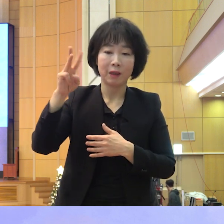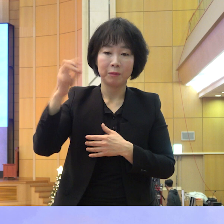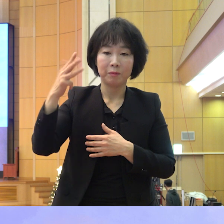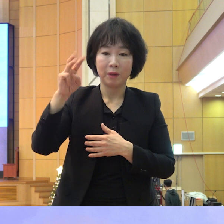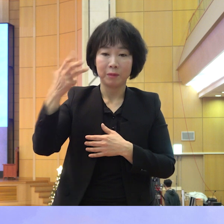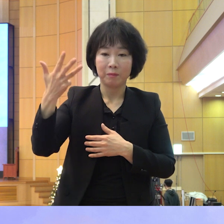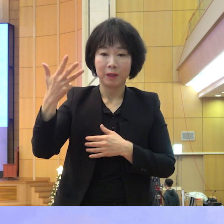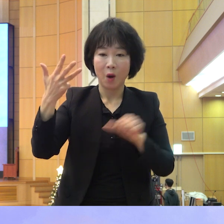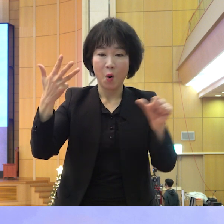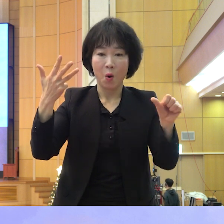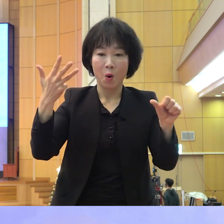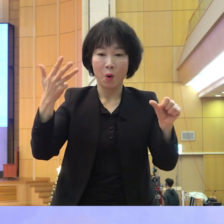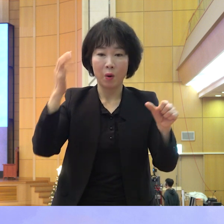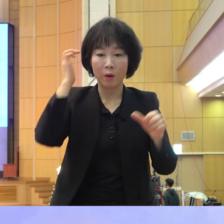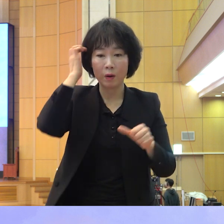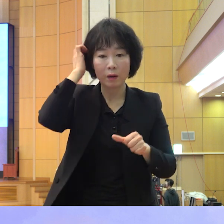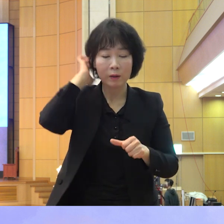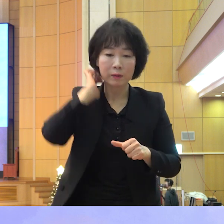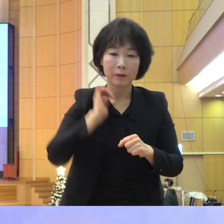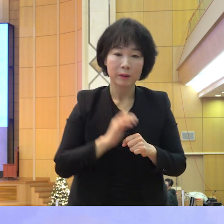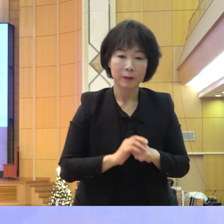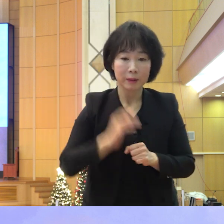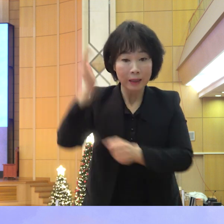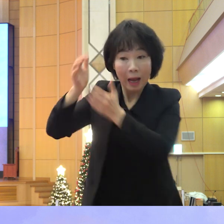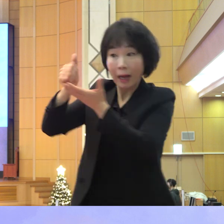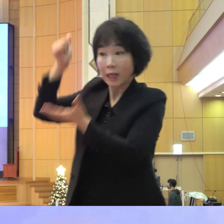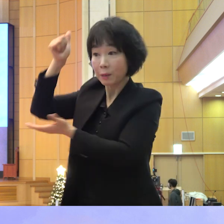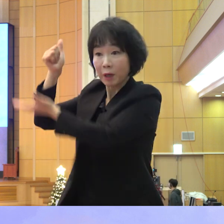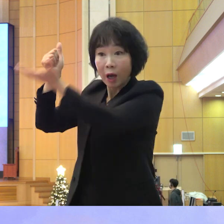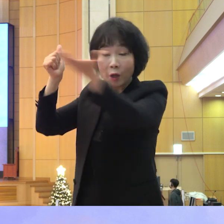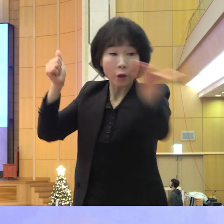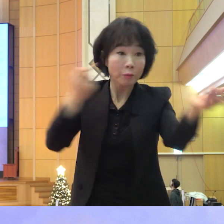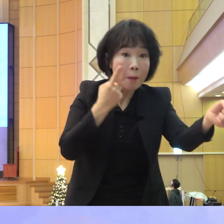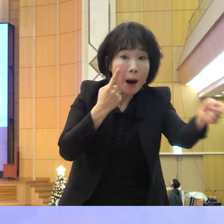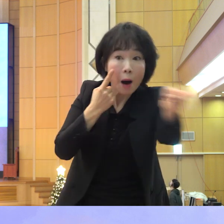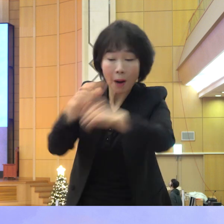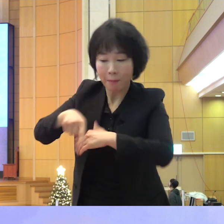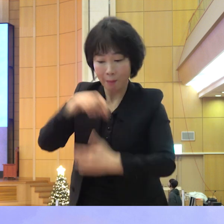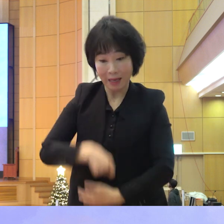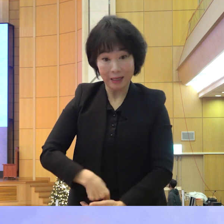보겠습니다. 지금까지 하나님께서 우리의 의를 보셨다 그랬어요.